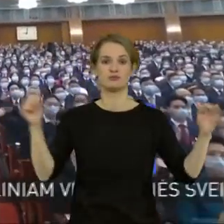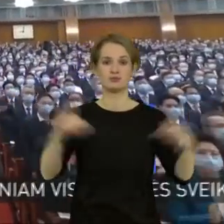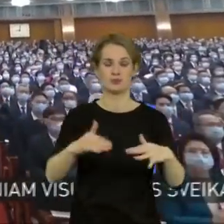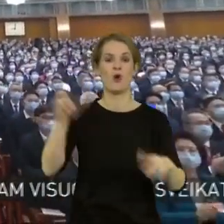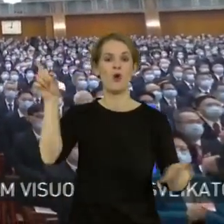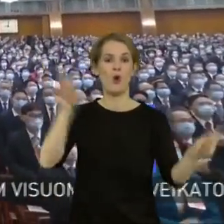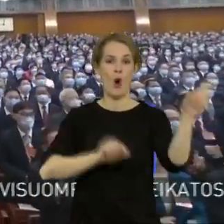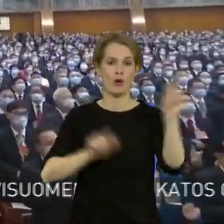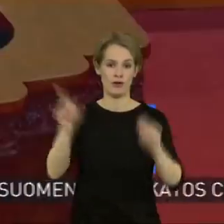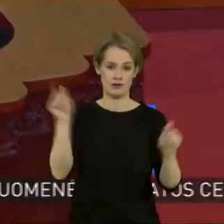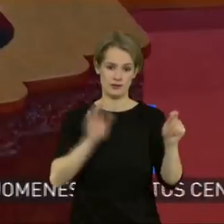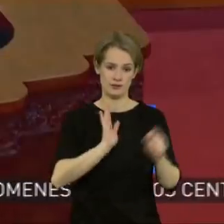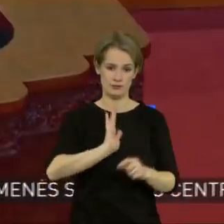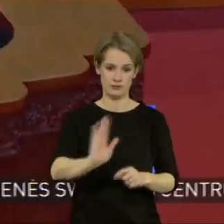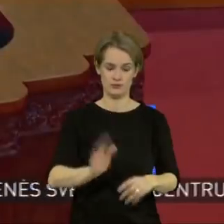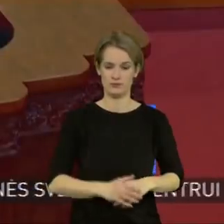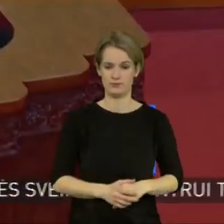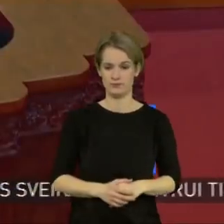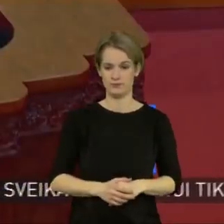viršūnių sprendimus.